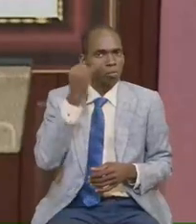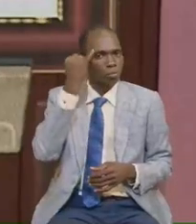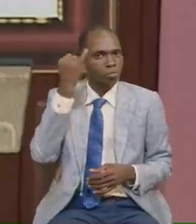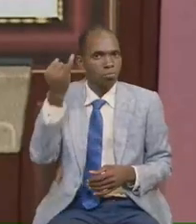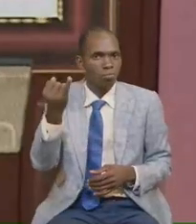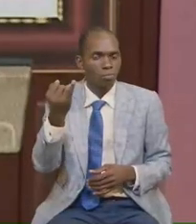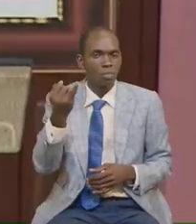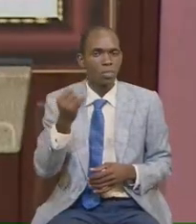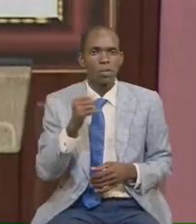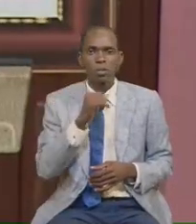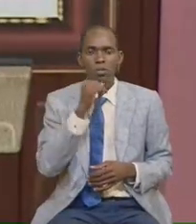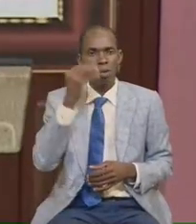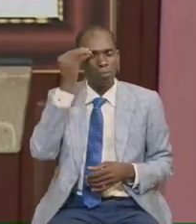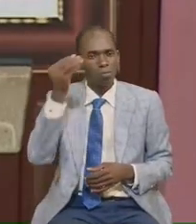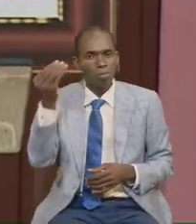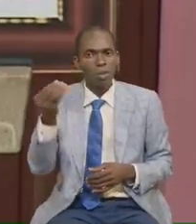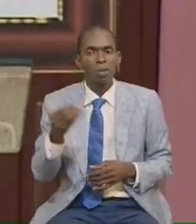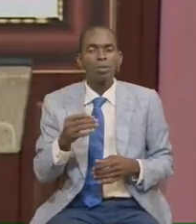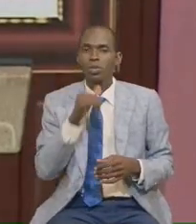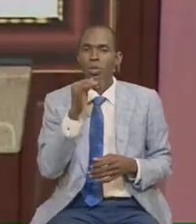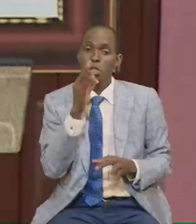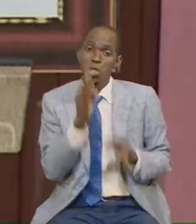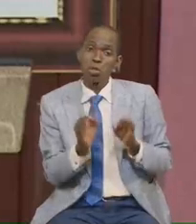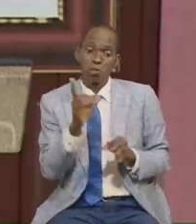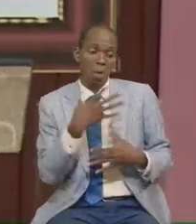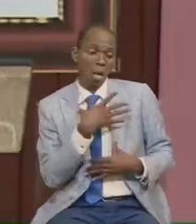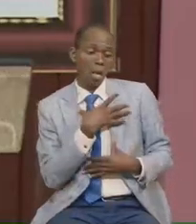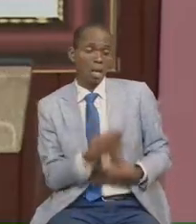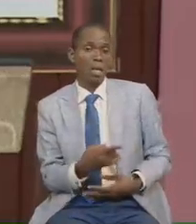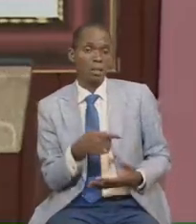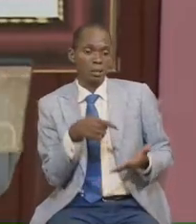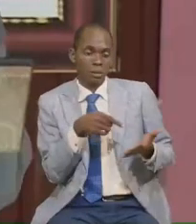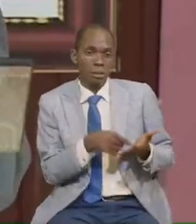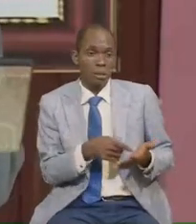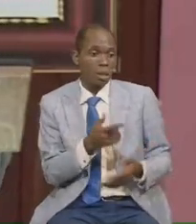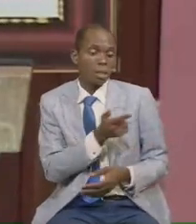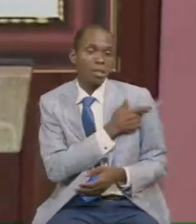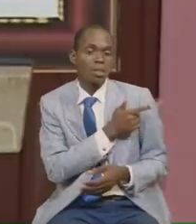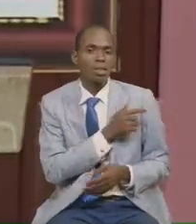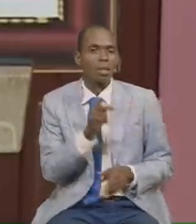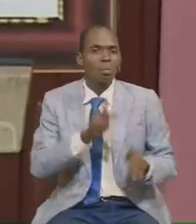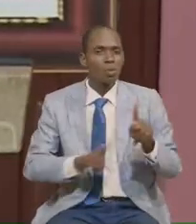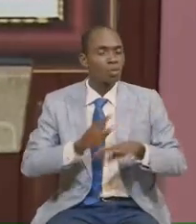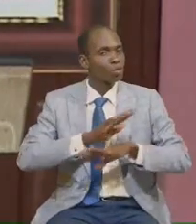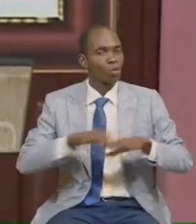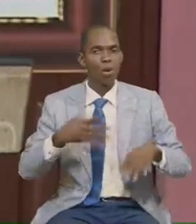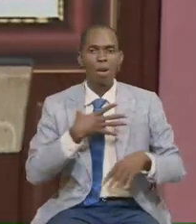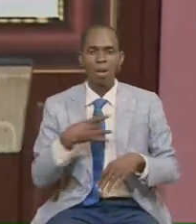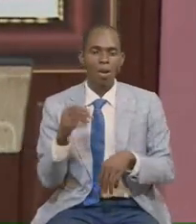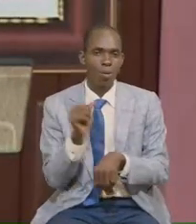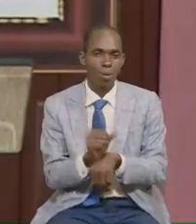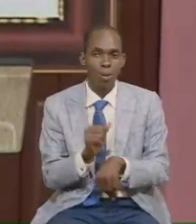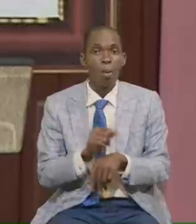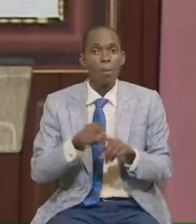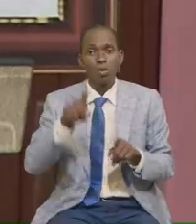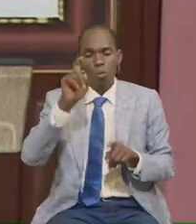pas, ah, si tu veux ceci, les gens paresseux n'aiment pas travailler, mais tu dois obéir au commandement de